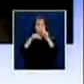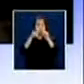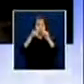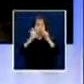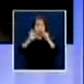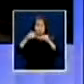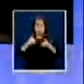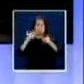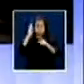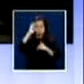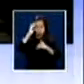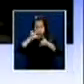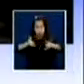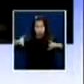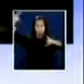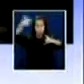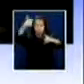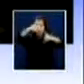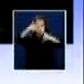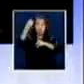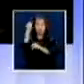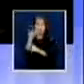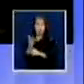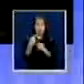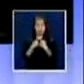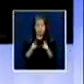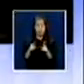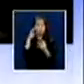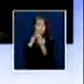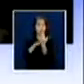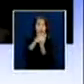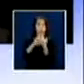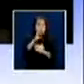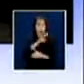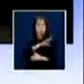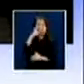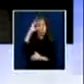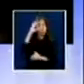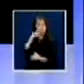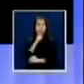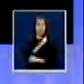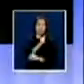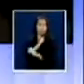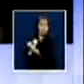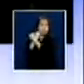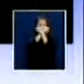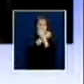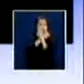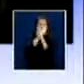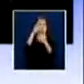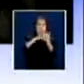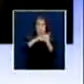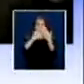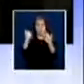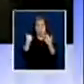ว่า100ครั้งเพียงแต่ว่าการวางแผนของทางทหารนั้นมีความรัดกุมพอสมควรจึงได้เลือก